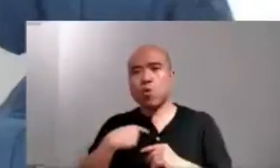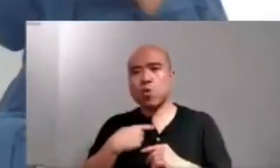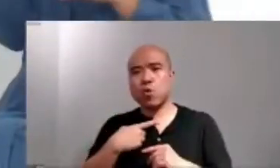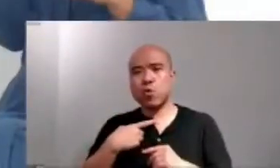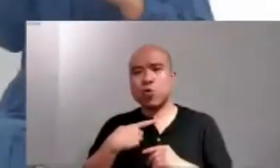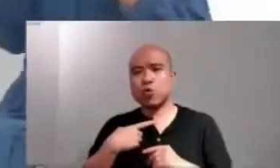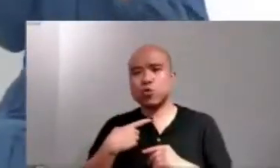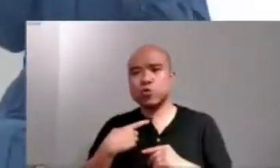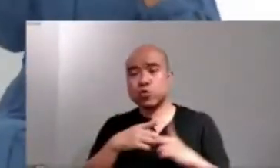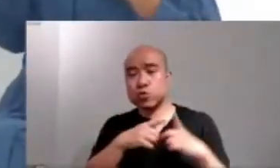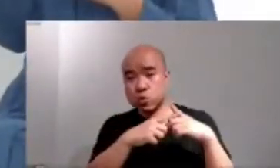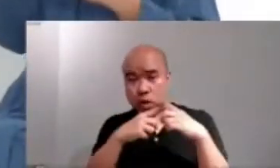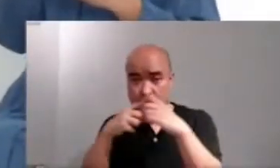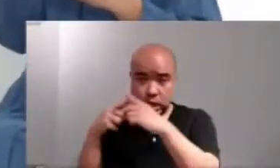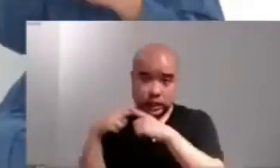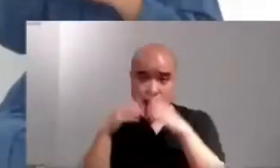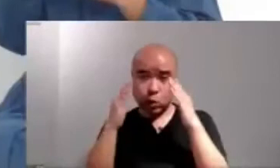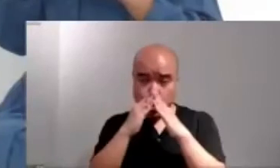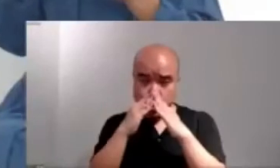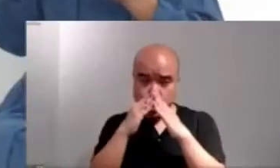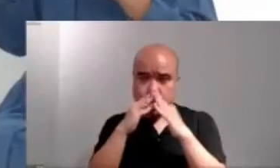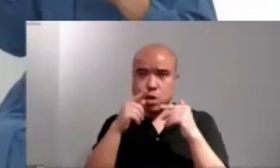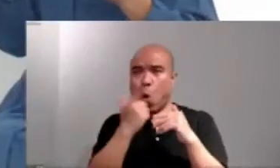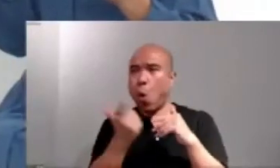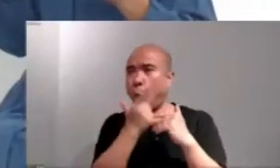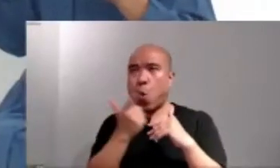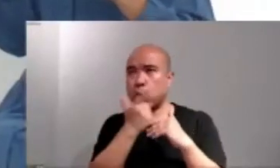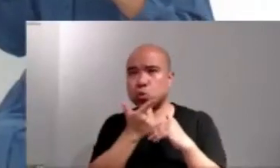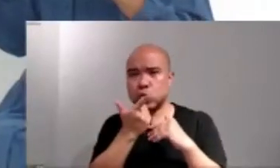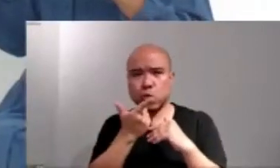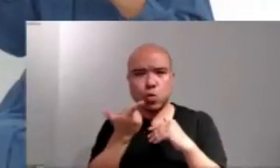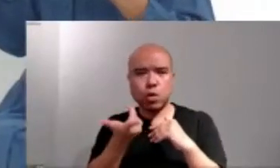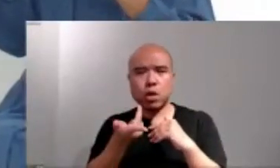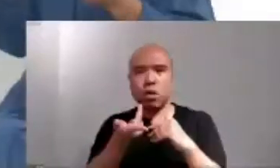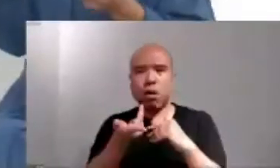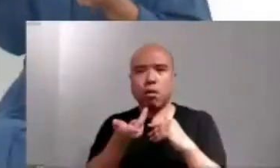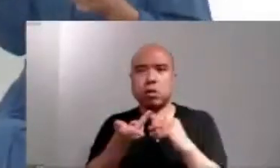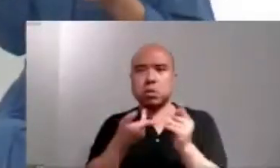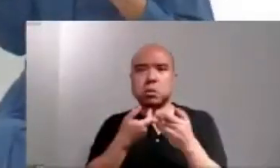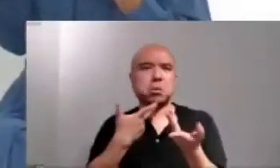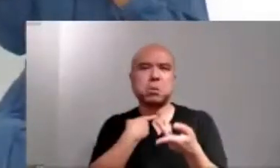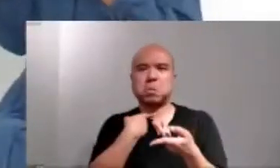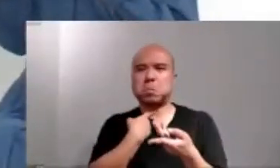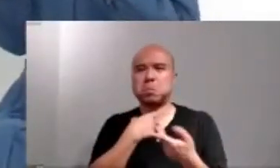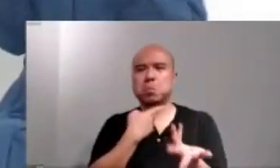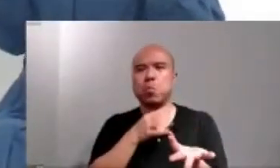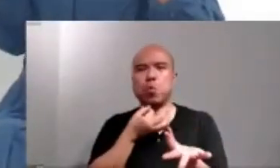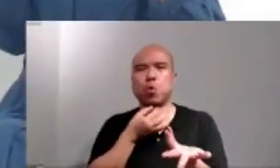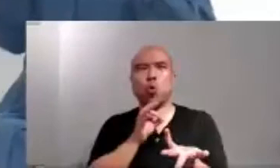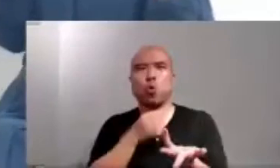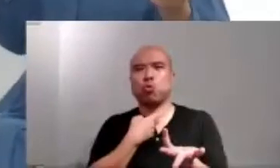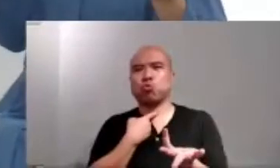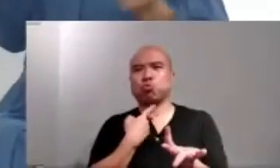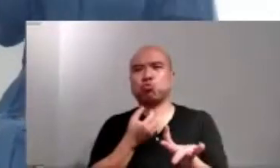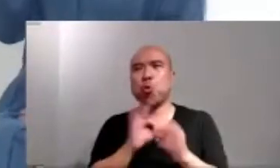屋企入面，我哋有好多嘢喺度，但係當中有好多其實係我哋唔需要再用，或者我哋其實想 get rid of